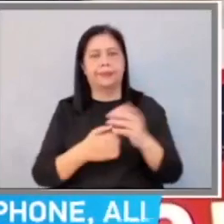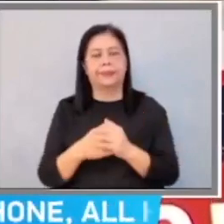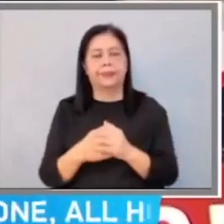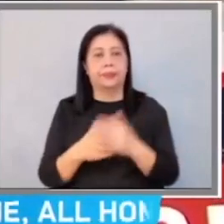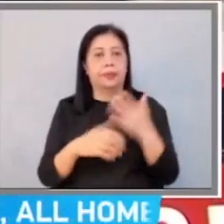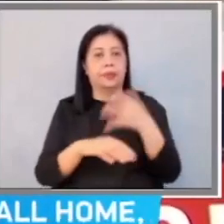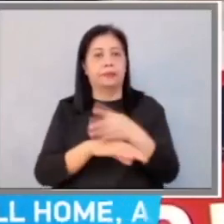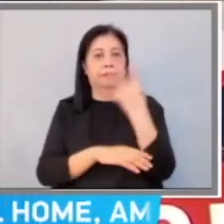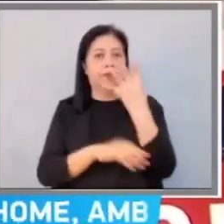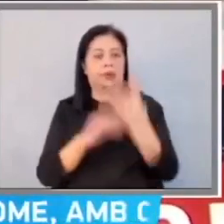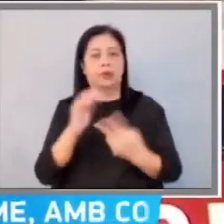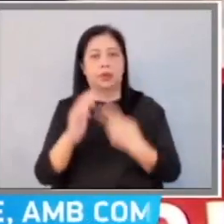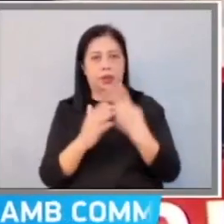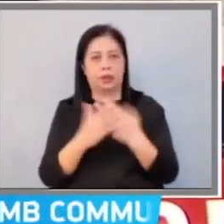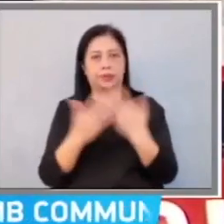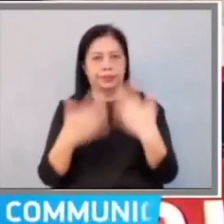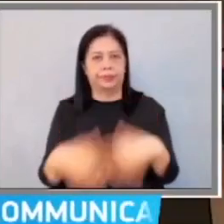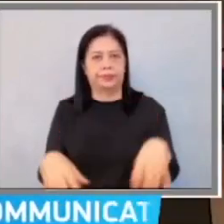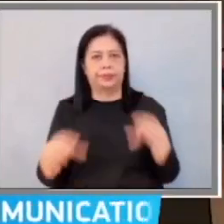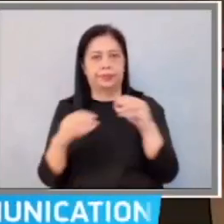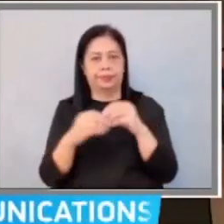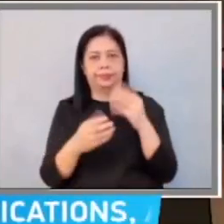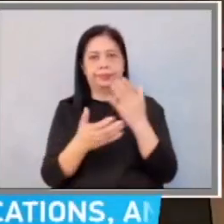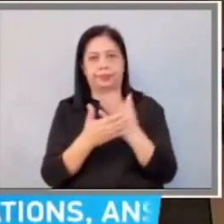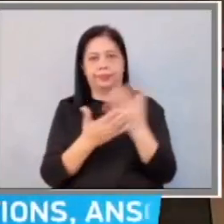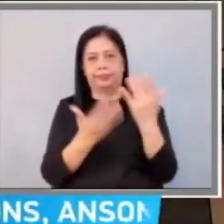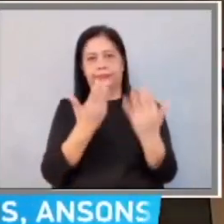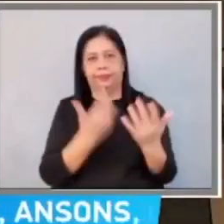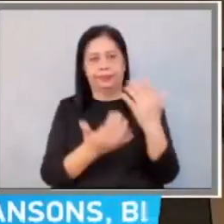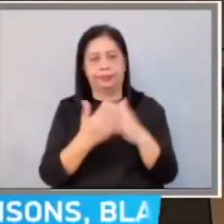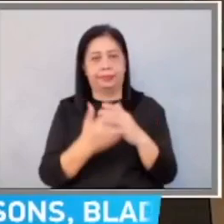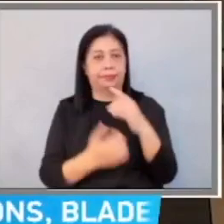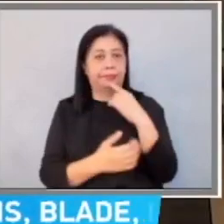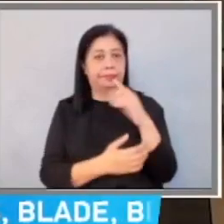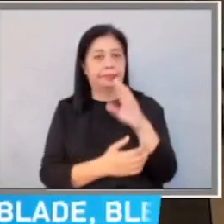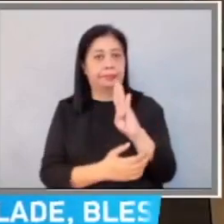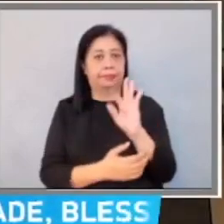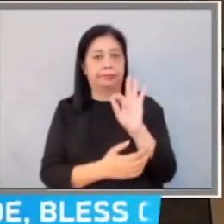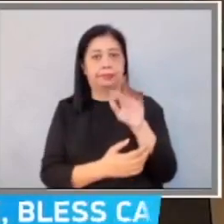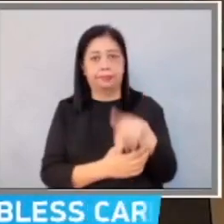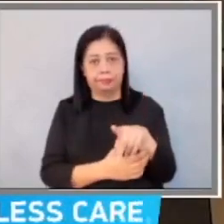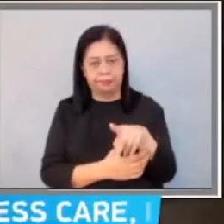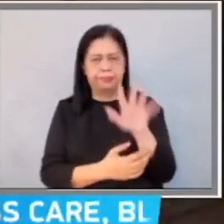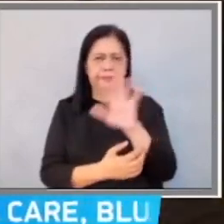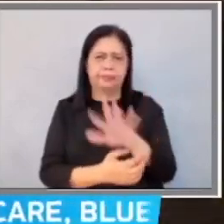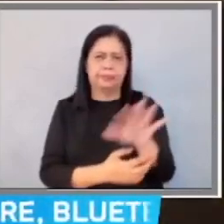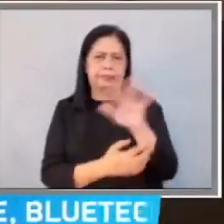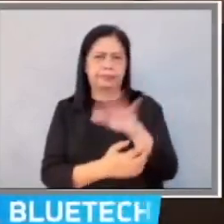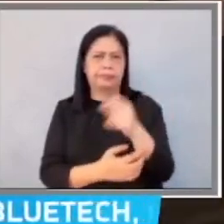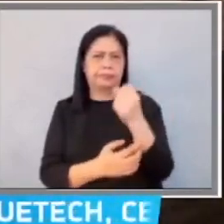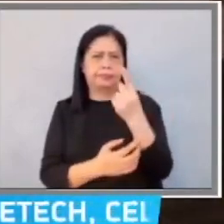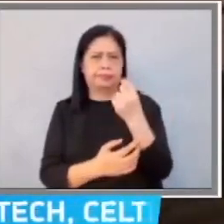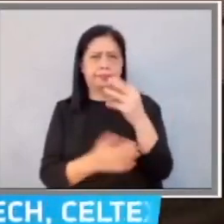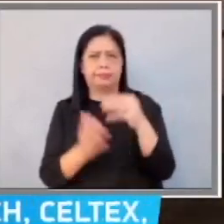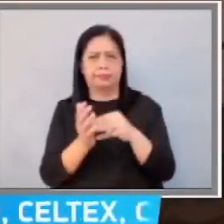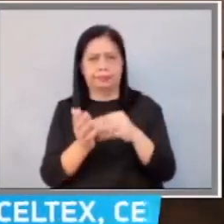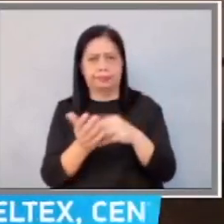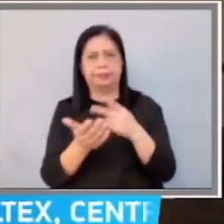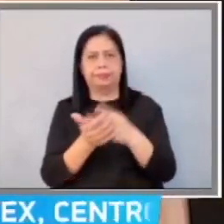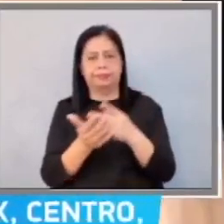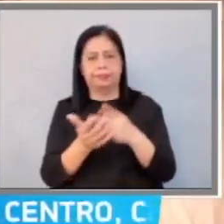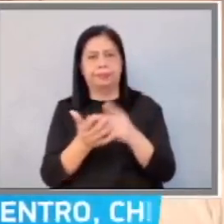4 na oras, tuluyan nang naapula ang apoy. Ayon sa BFP, tinatayang nasa 11 milyong piso ang pinsalang idinulot